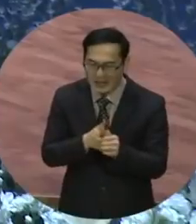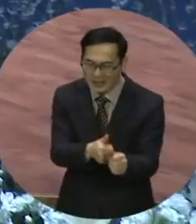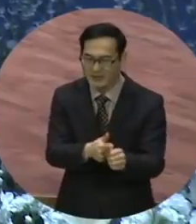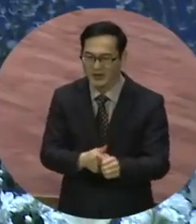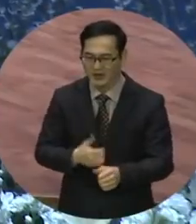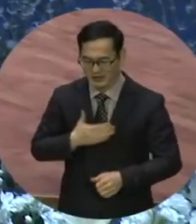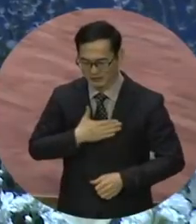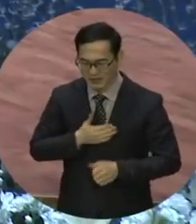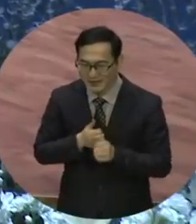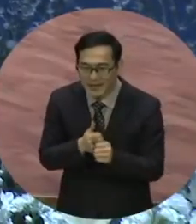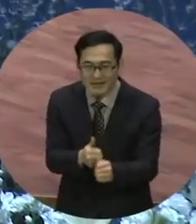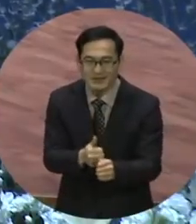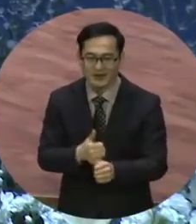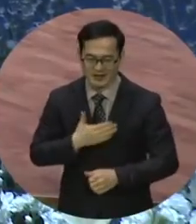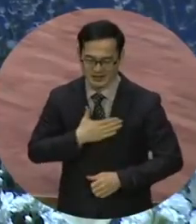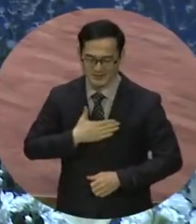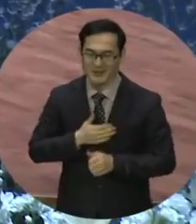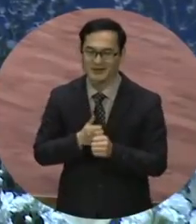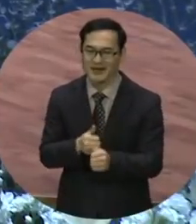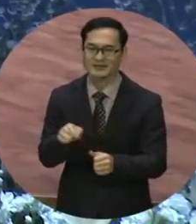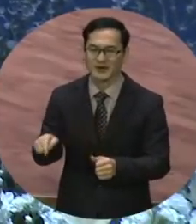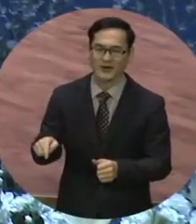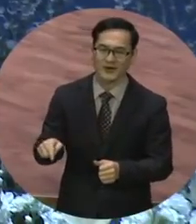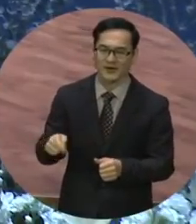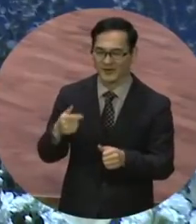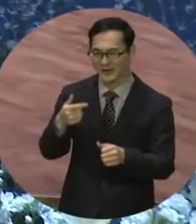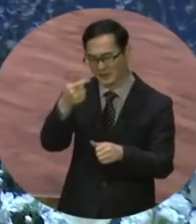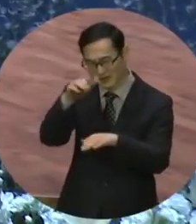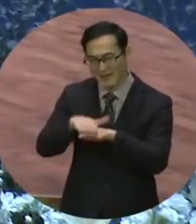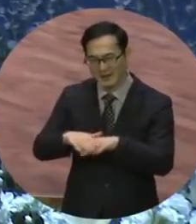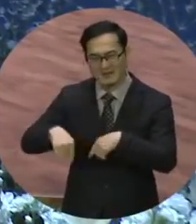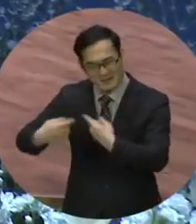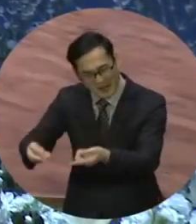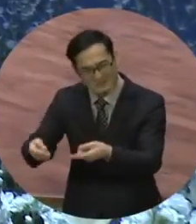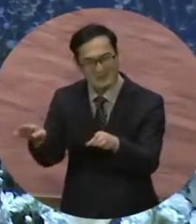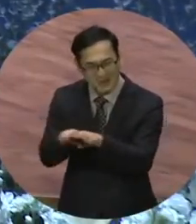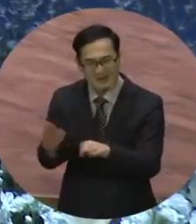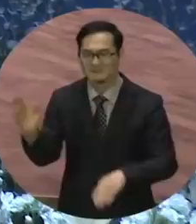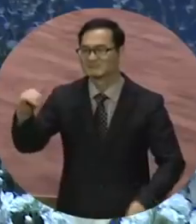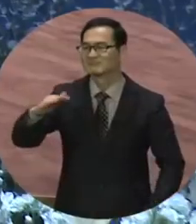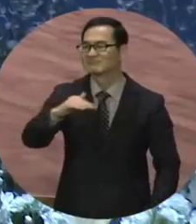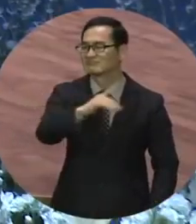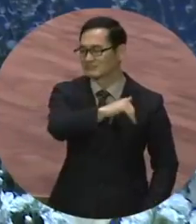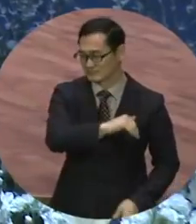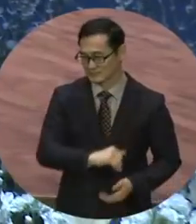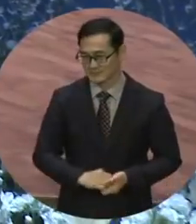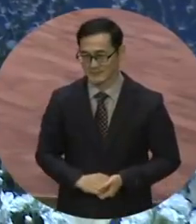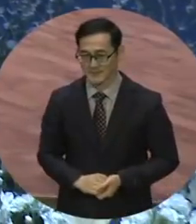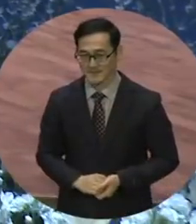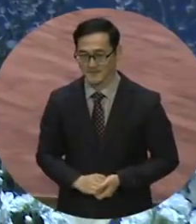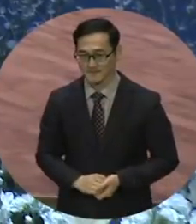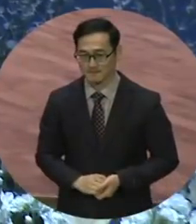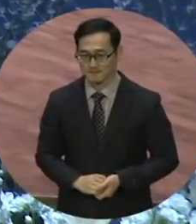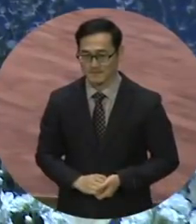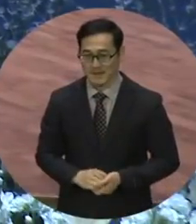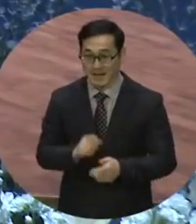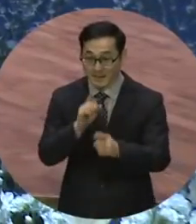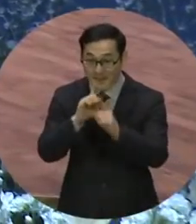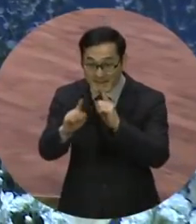기분 따라 감정 따라 그렇게 그냥 소홀하지요. 다시 말하면 말씀에 대한